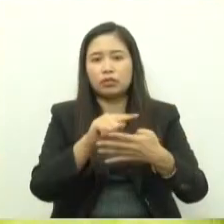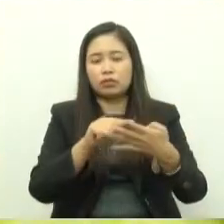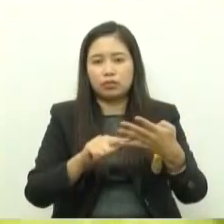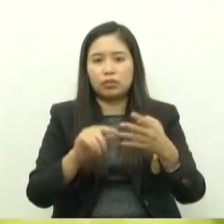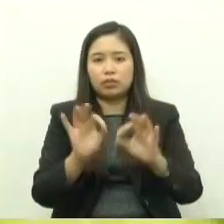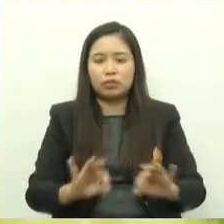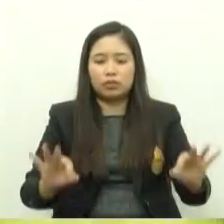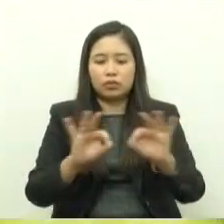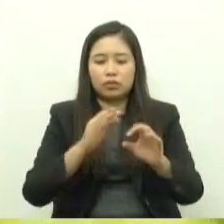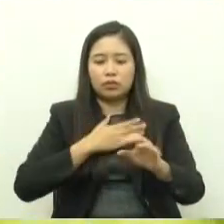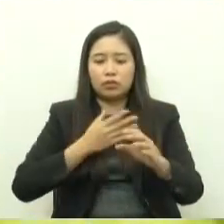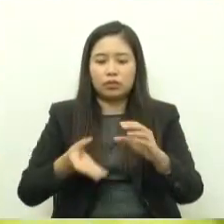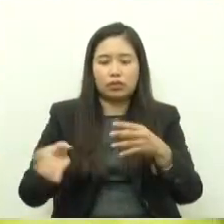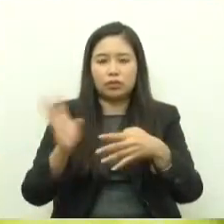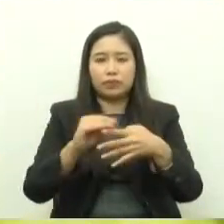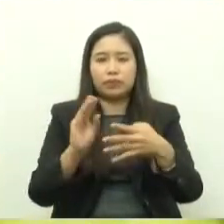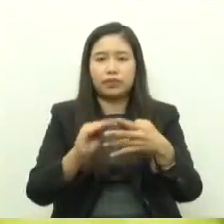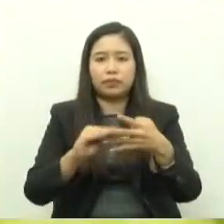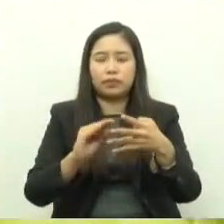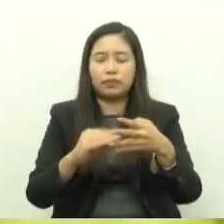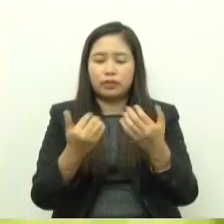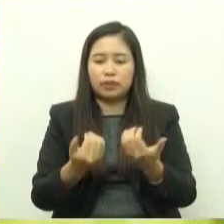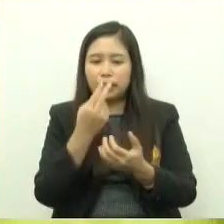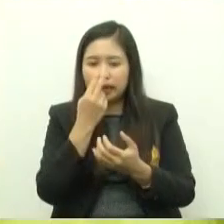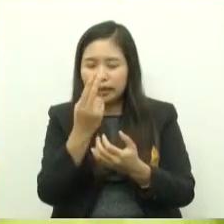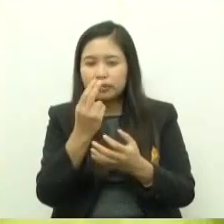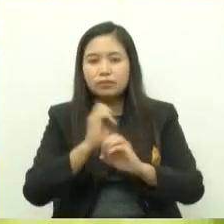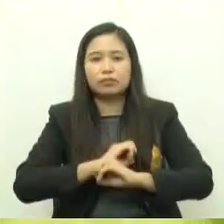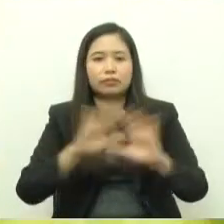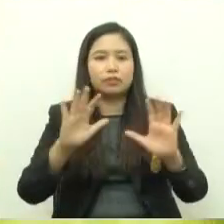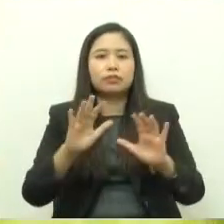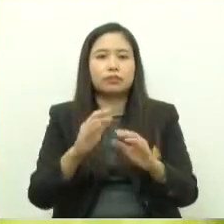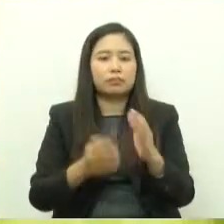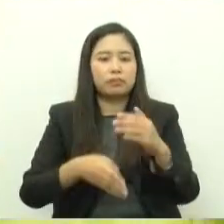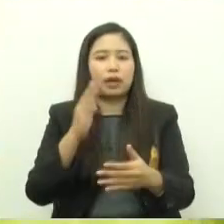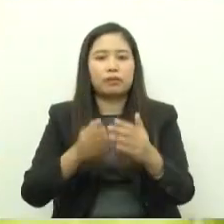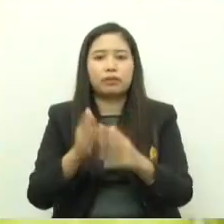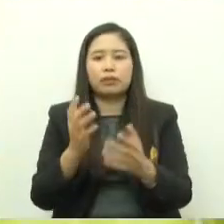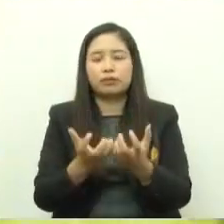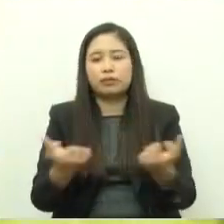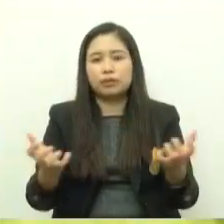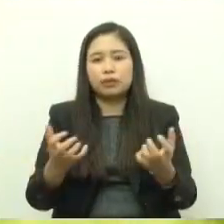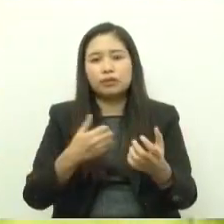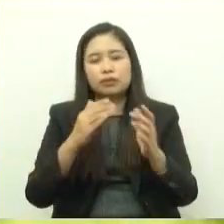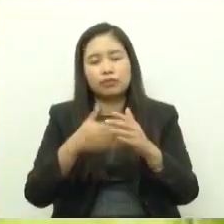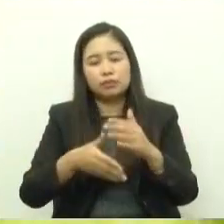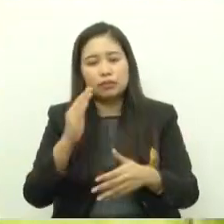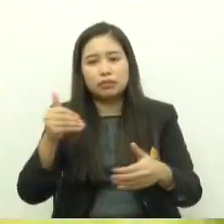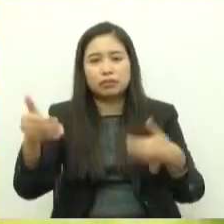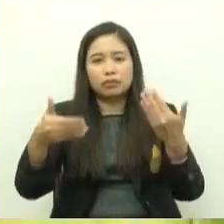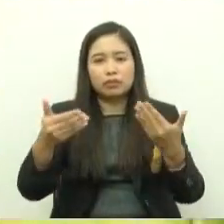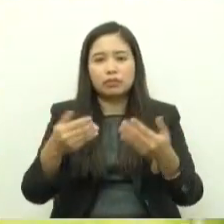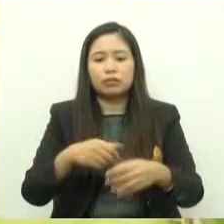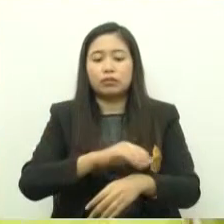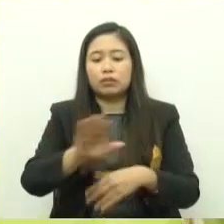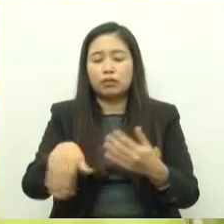เติมเต็มและวันนี้ภาพแห่งความสำเร็จได้สะท้อนออกมาอย่างผลงานเด็กๆนะคะนอกจากที่พวกเขาจะทำให้พวกเราได้